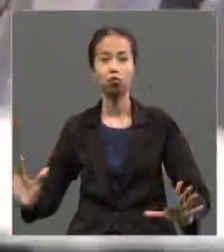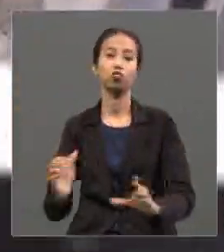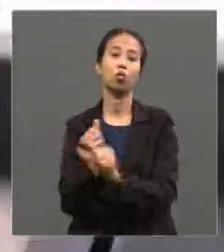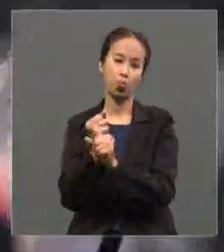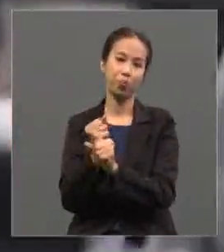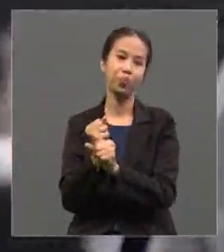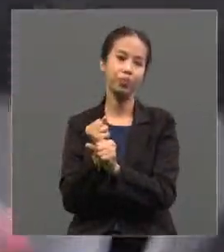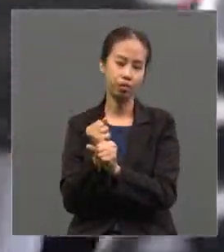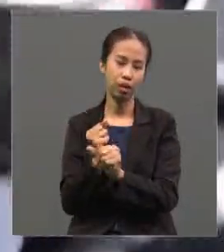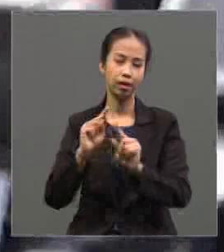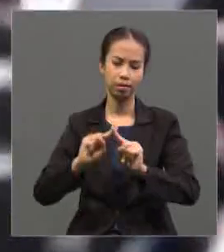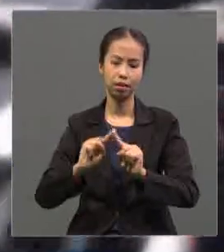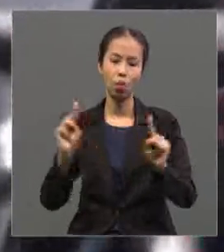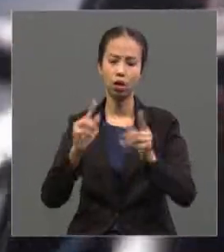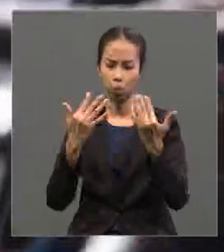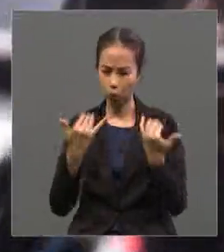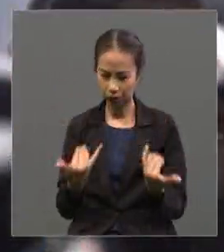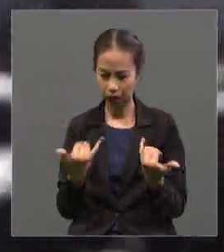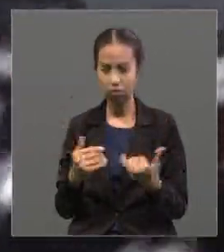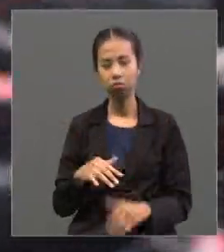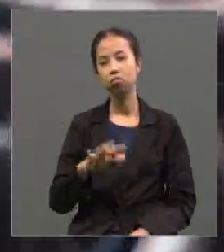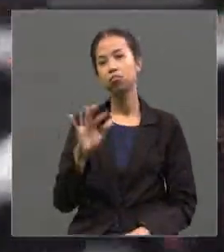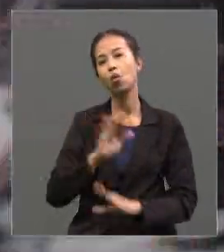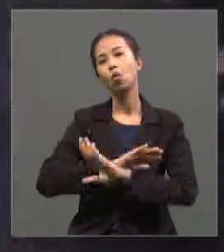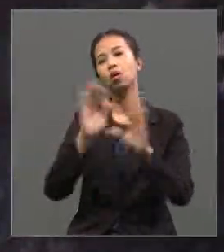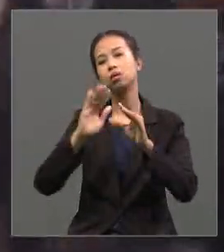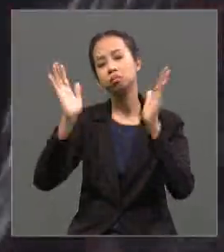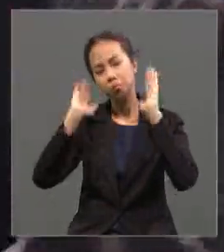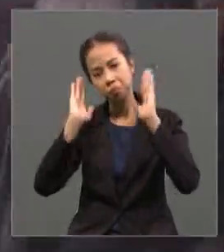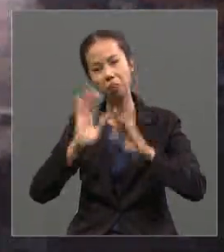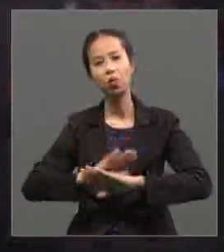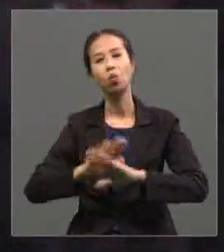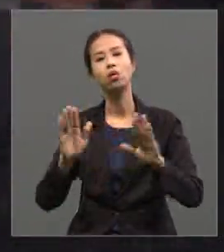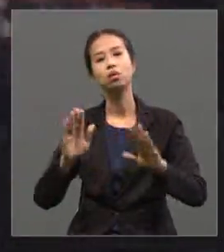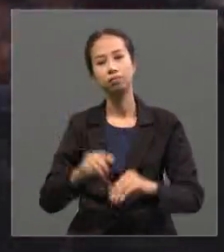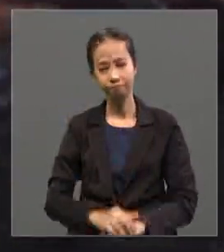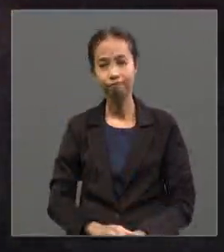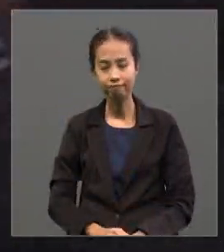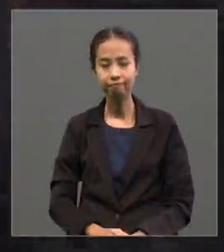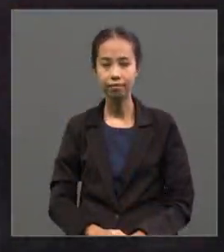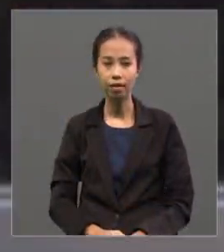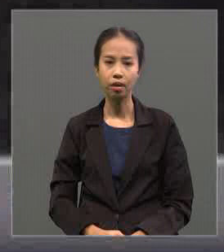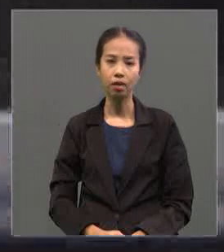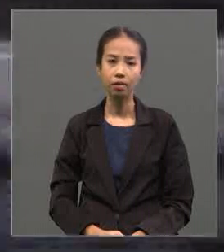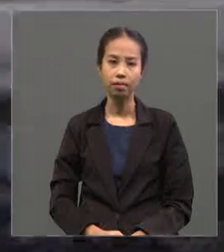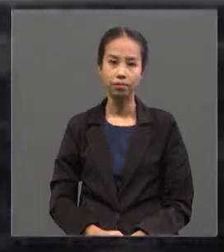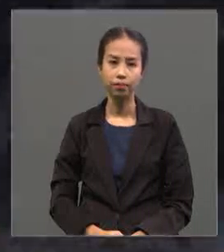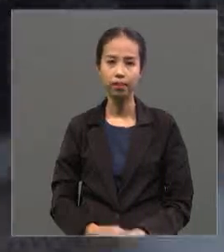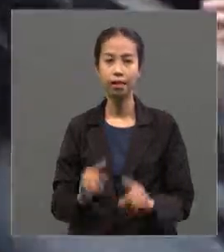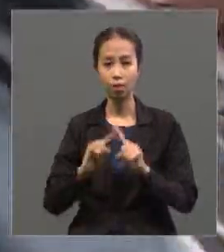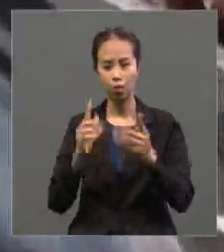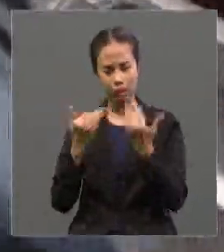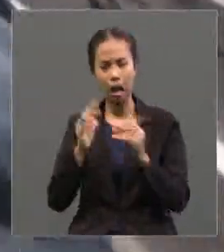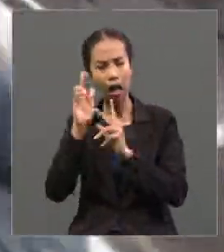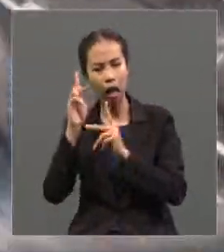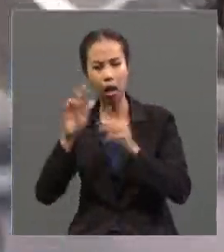ที่สภ.บางหลวงแต่ว่าจนถึงณขณะนี้มีการยกเลิกการแถลงข่าวไปแล้วดังนั้นใน 10:30 ที่ผ่านมาเนี่ยนะครับก็ไม่ได้มี